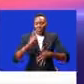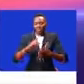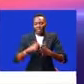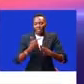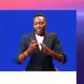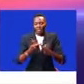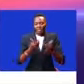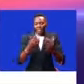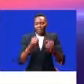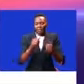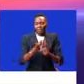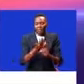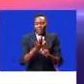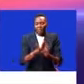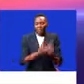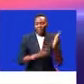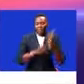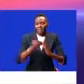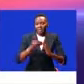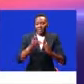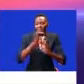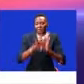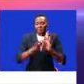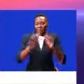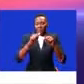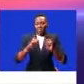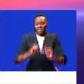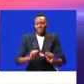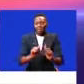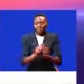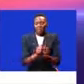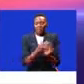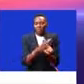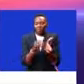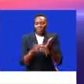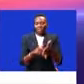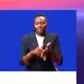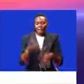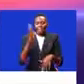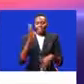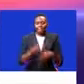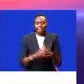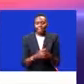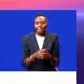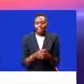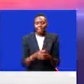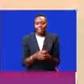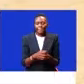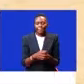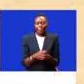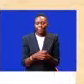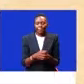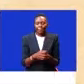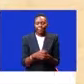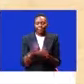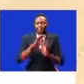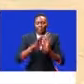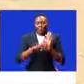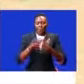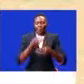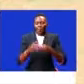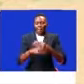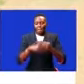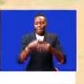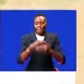pogore magdongru oge de koro dhinyi mwona kakilero kwa reja fombo marwa Nicholas Aloyo. Chendro margero